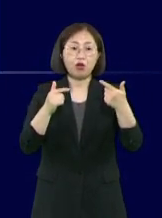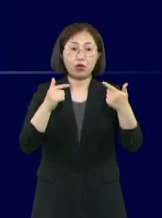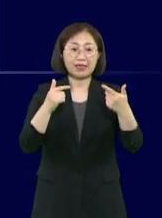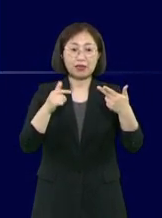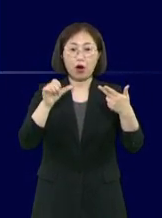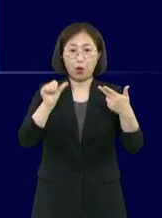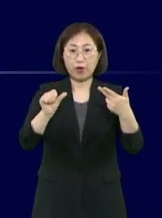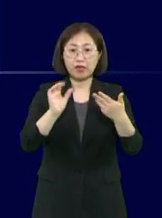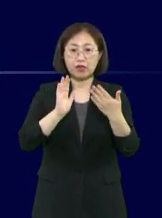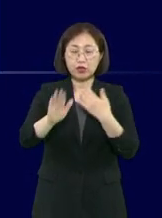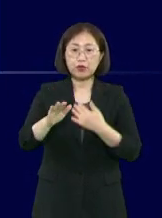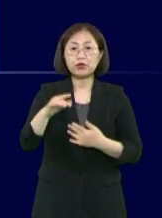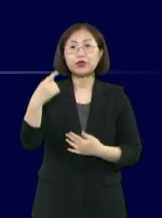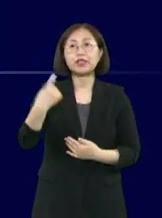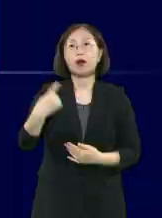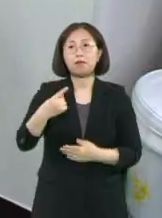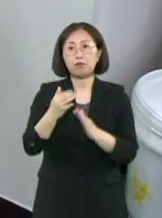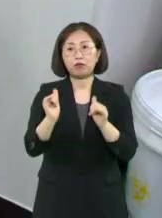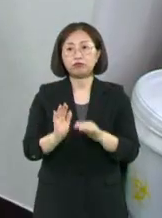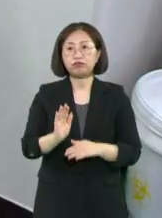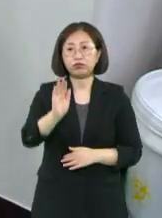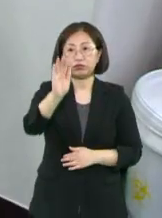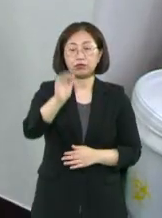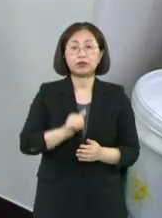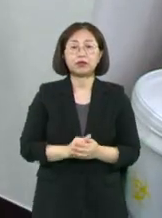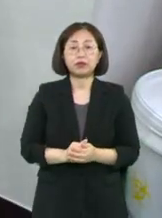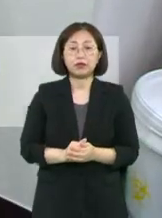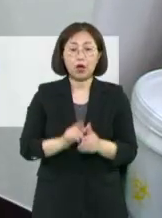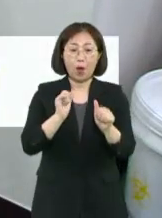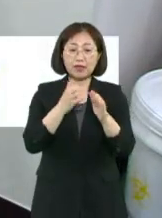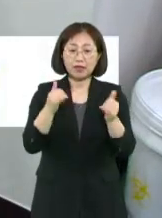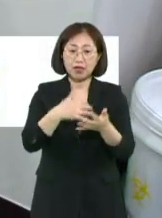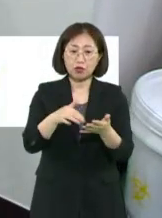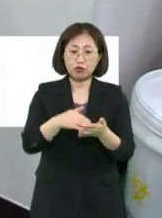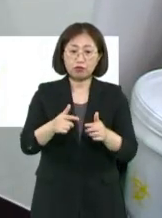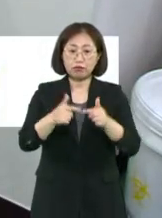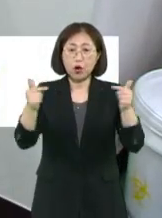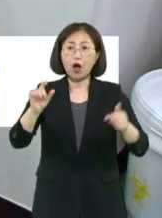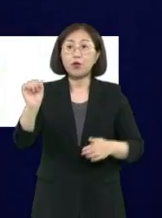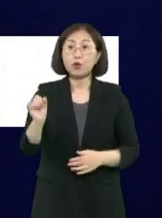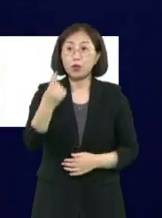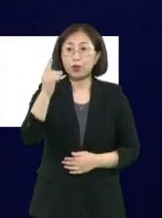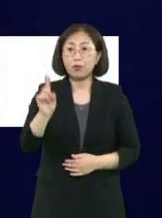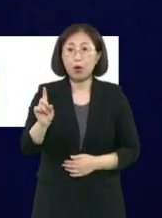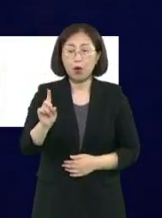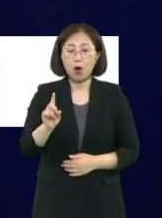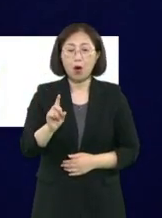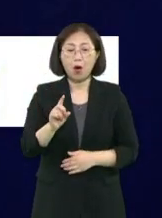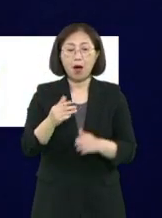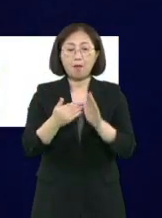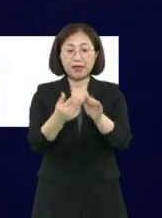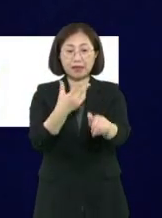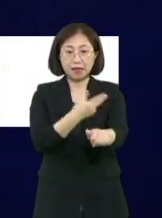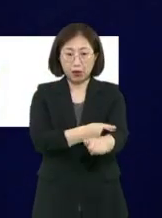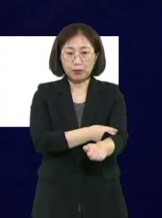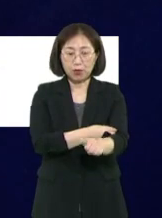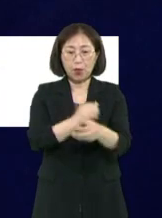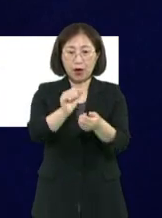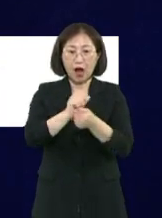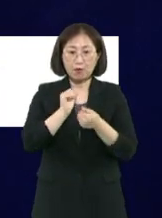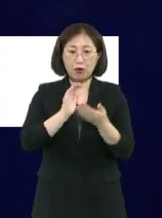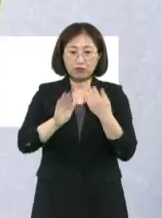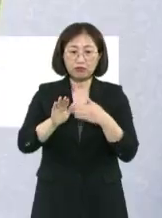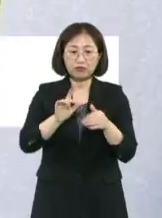하루 1,000명대가 이어지고 있습니다. 확진자 증가의 가장 큰 원인은 백신 접종이나 감염 후